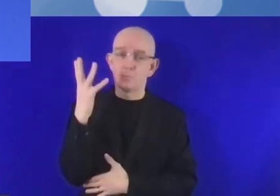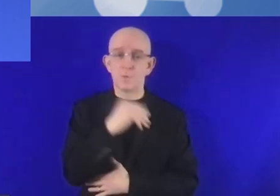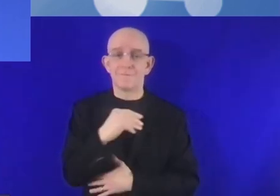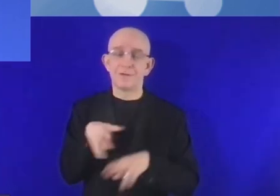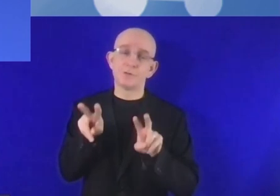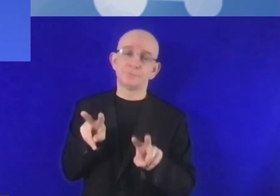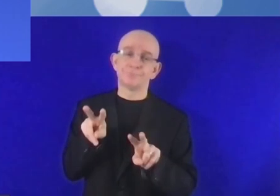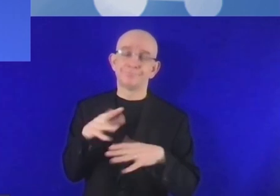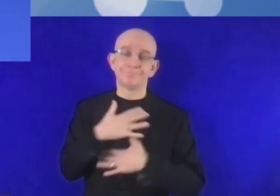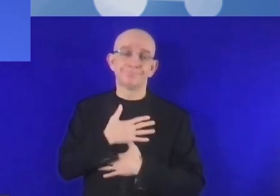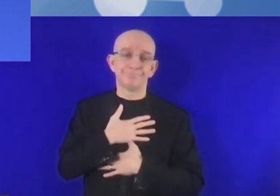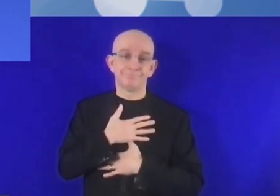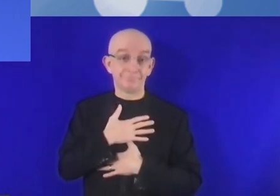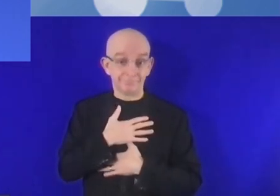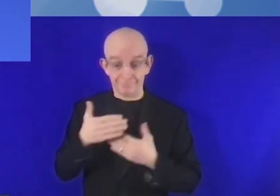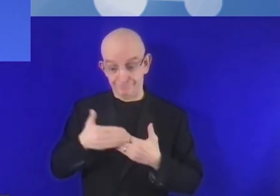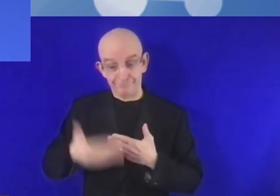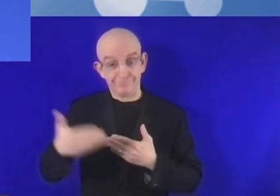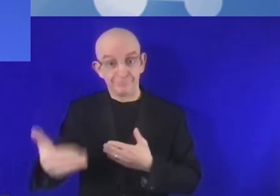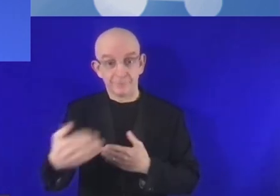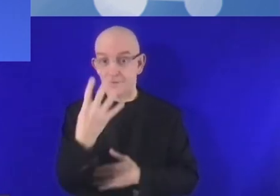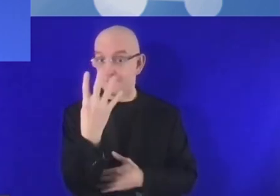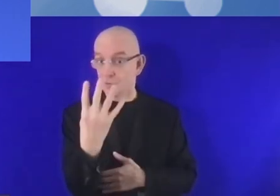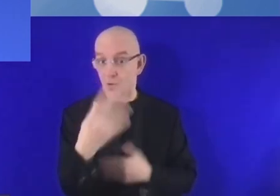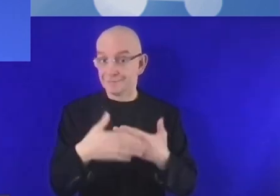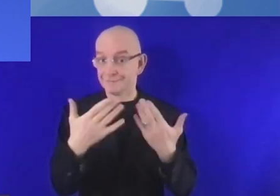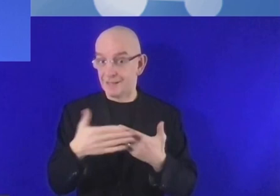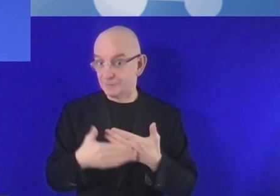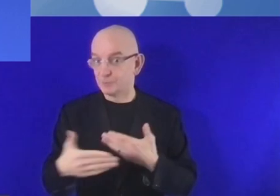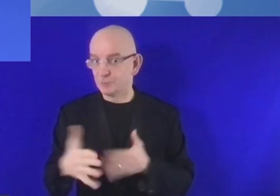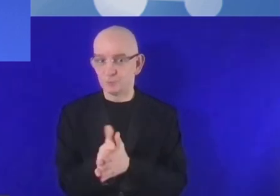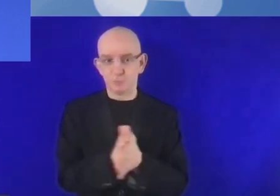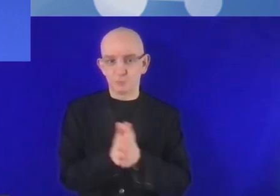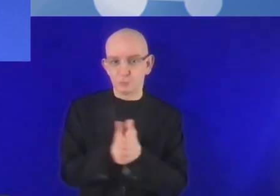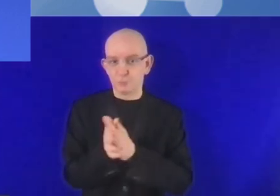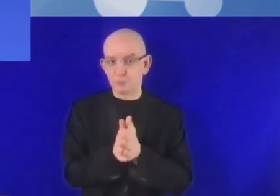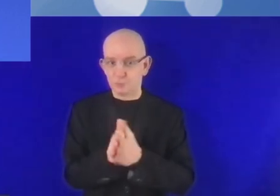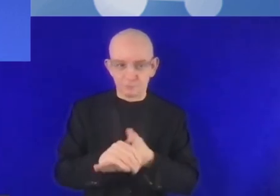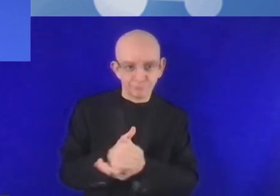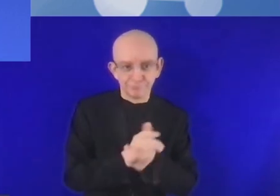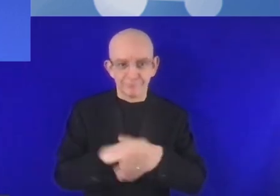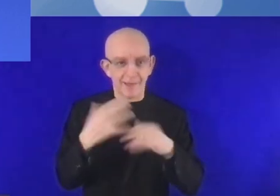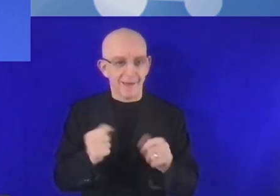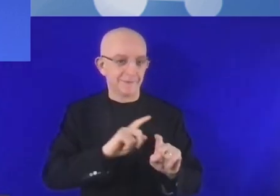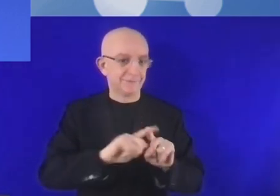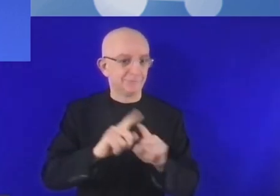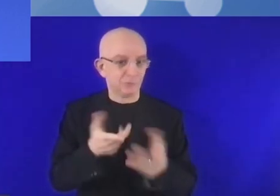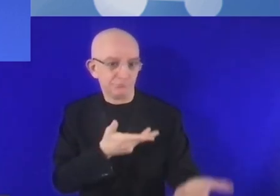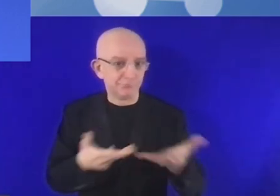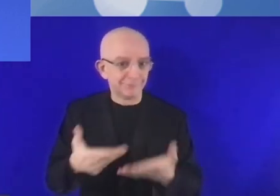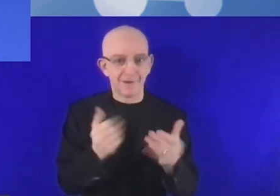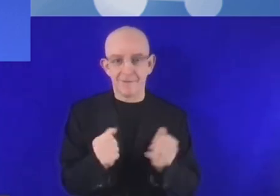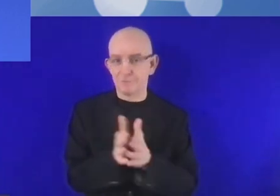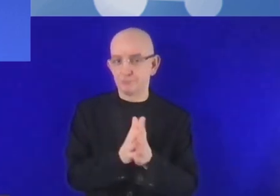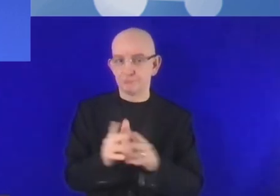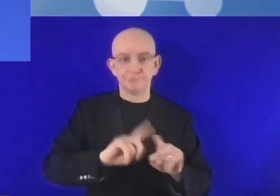bardzo, bardzo ważnych przed nami. Ja jednocześnie chciałbym bardzo serdecznie podziękować ONZ-owi za przyznanie nam prawa